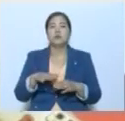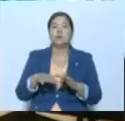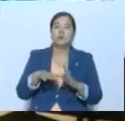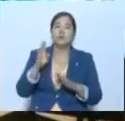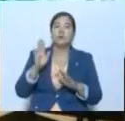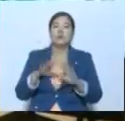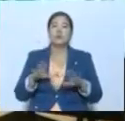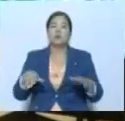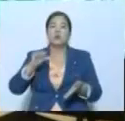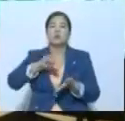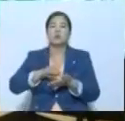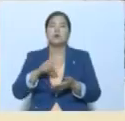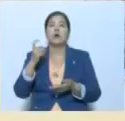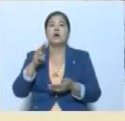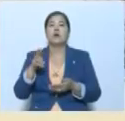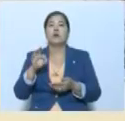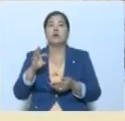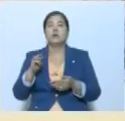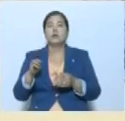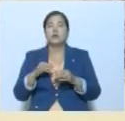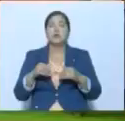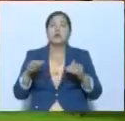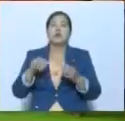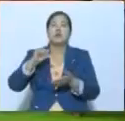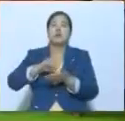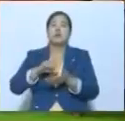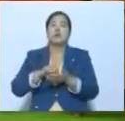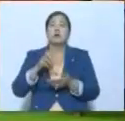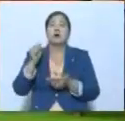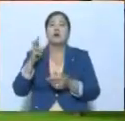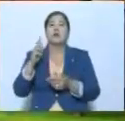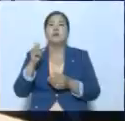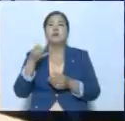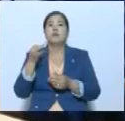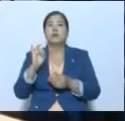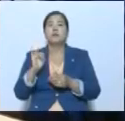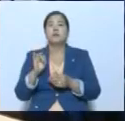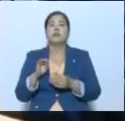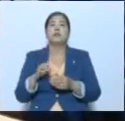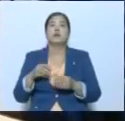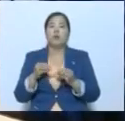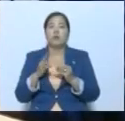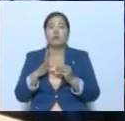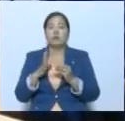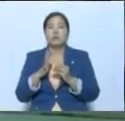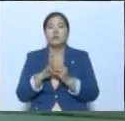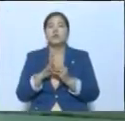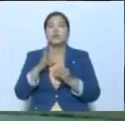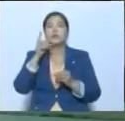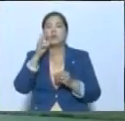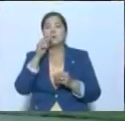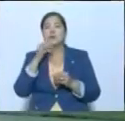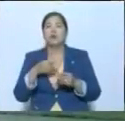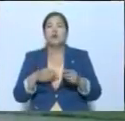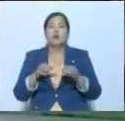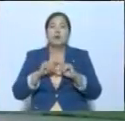отыр. Экотеатр номинациясы бойынша қатысушылардың бірі Абай Берекет, 15 жастағы оқушы, өткен жылы қатарластарымен форумның